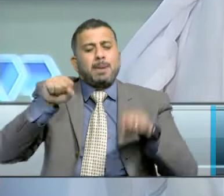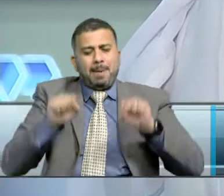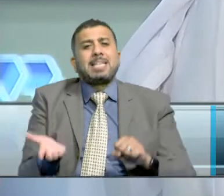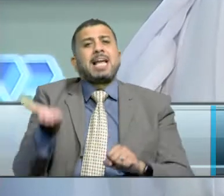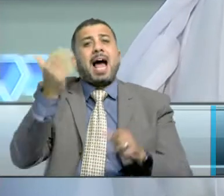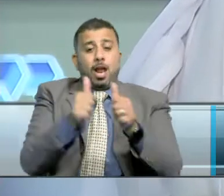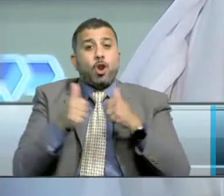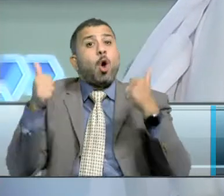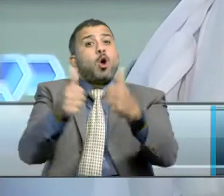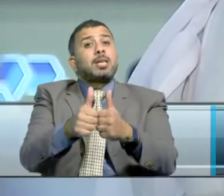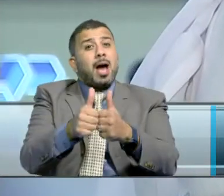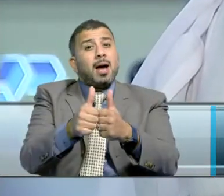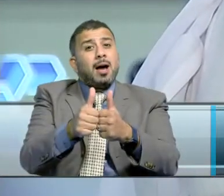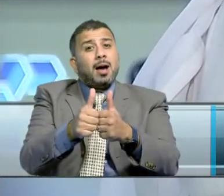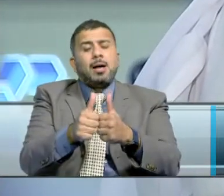شؤون الأسرة، تم